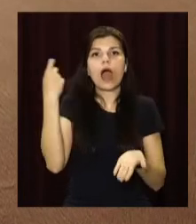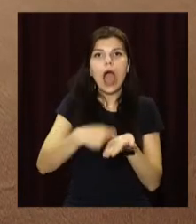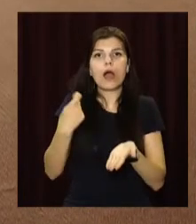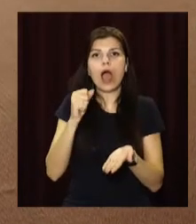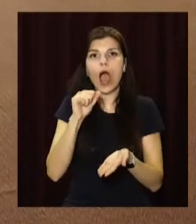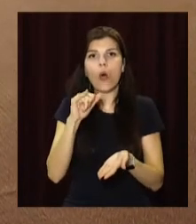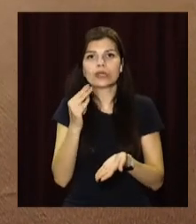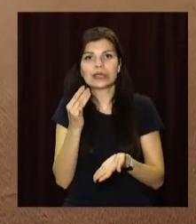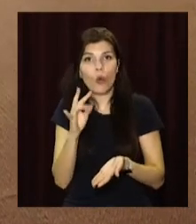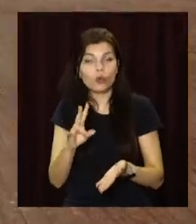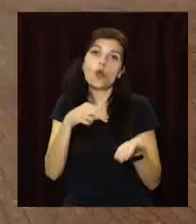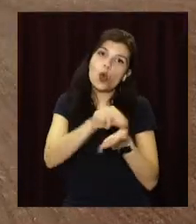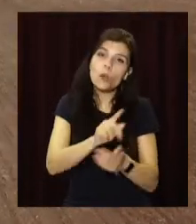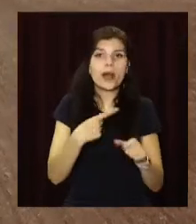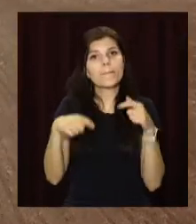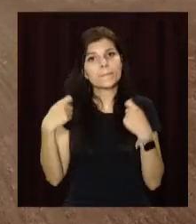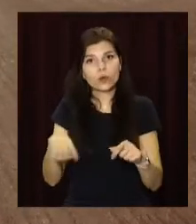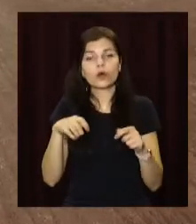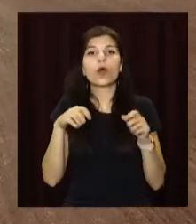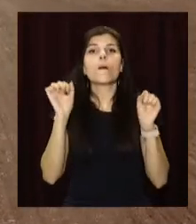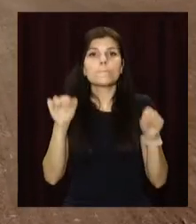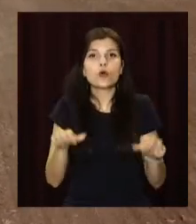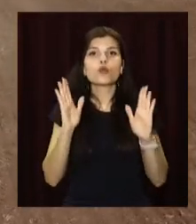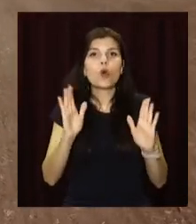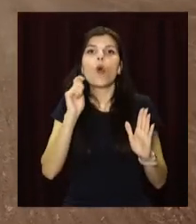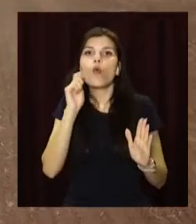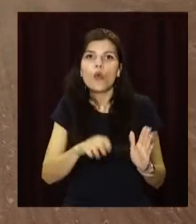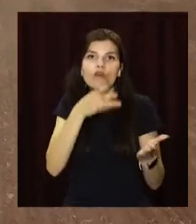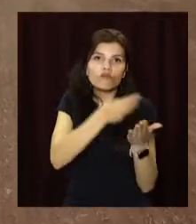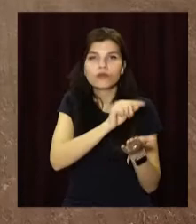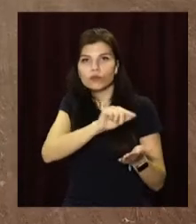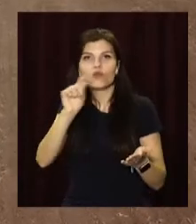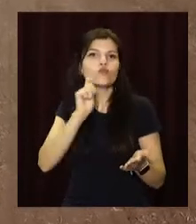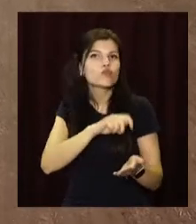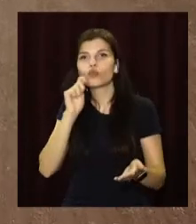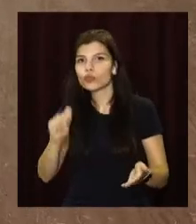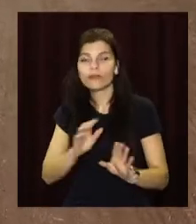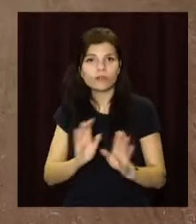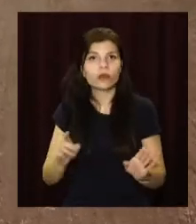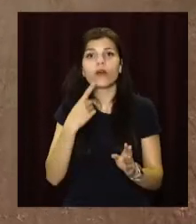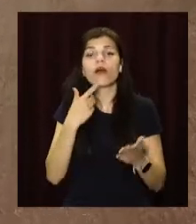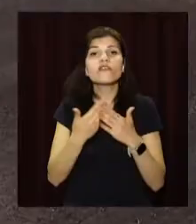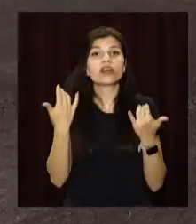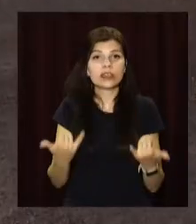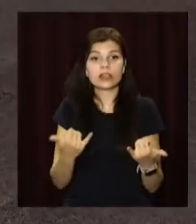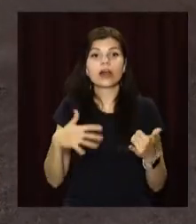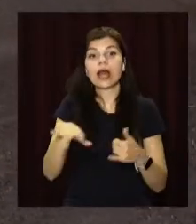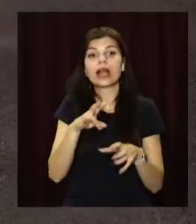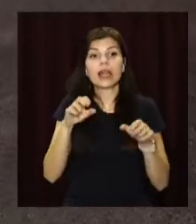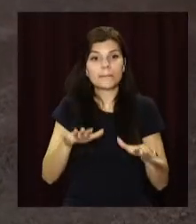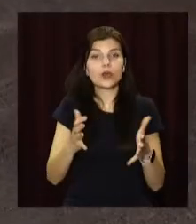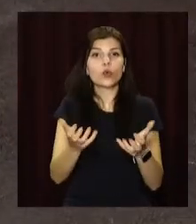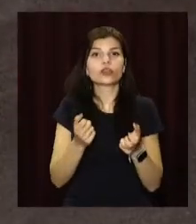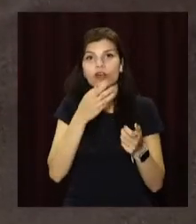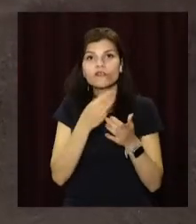аукціонах. Купувати чи продавати наділи можуть тільки українці. Глава держави заявив, віднині громади на місцях отримали